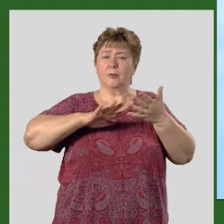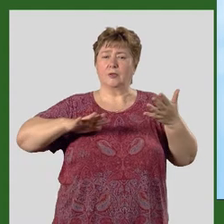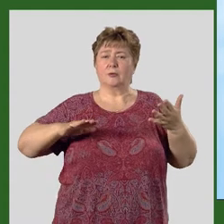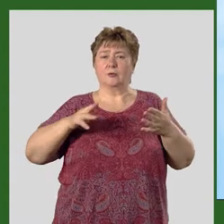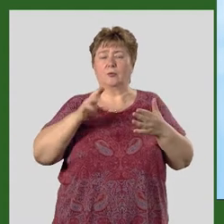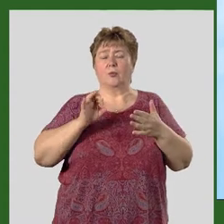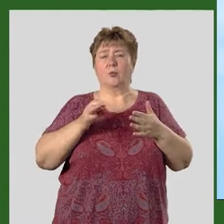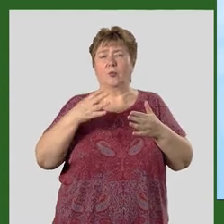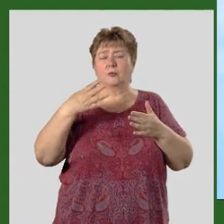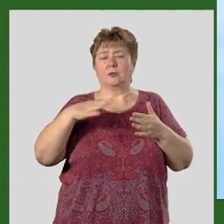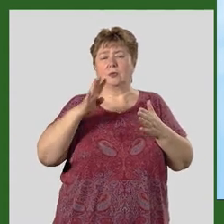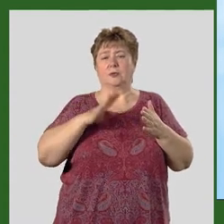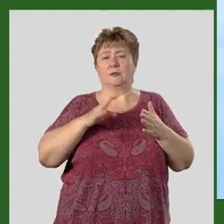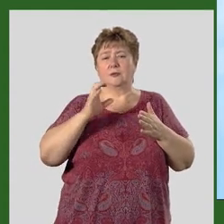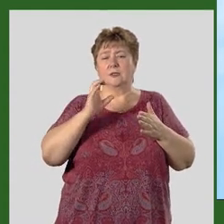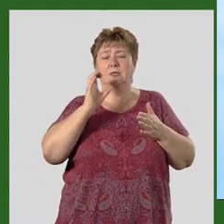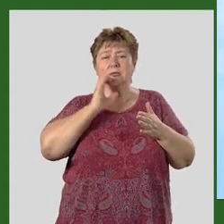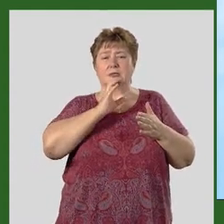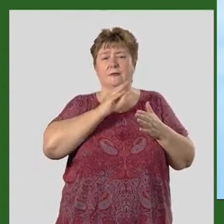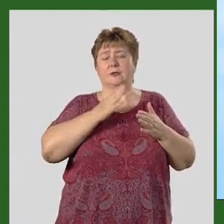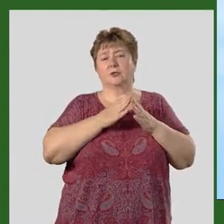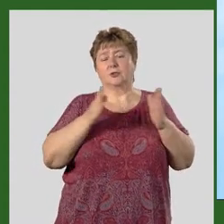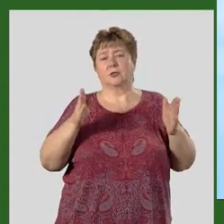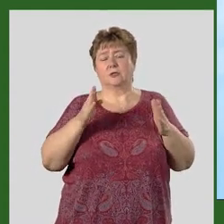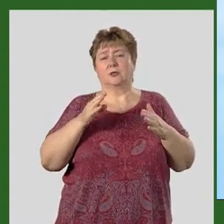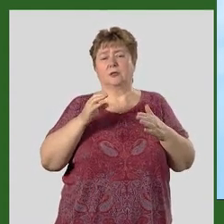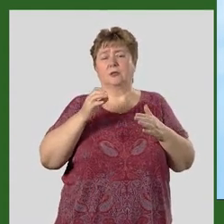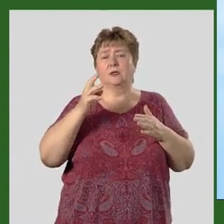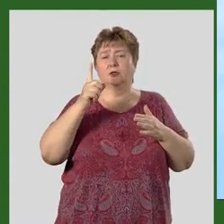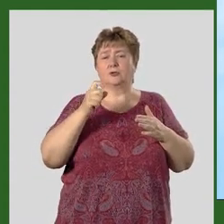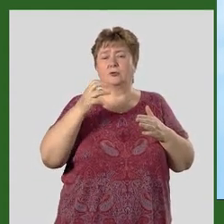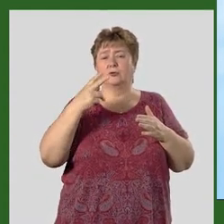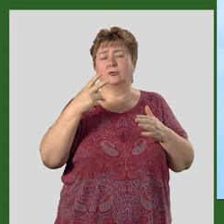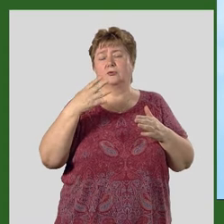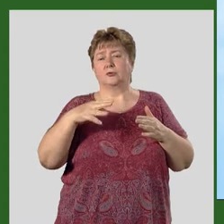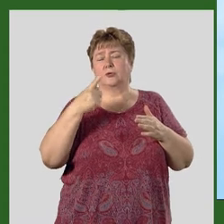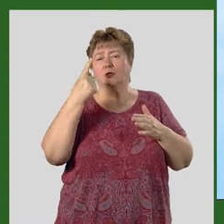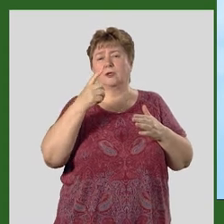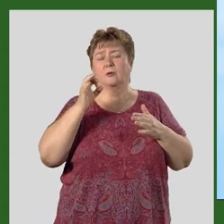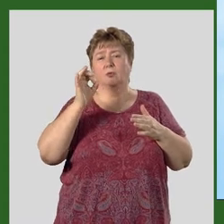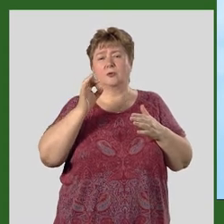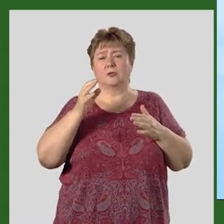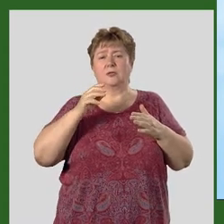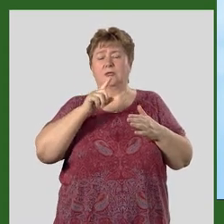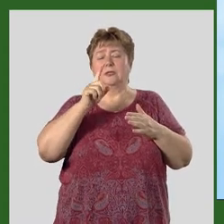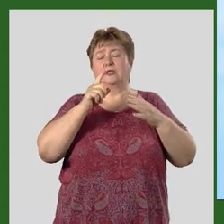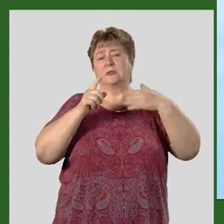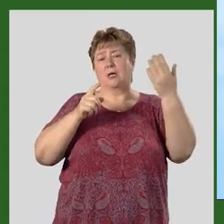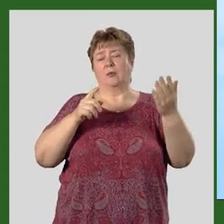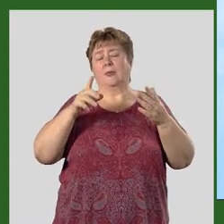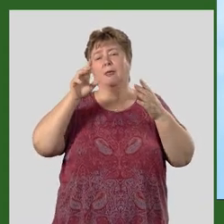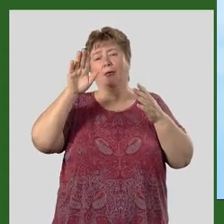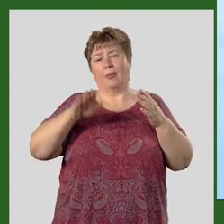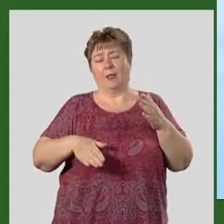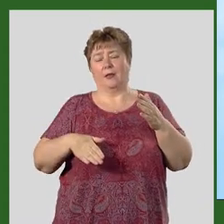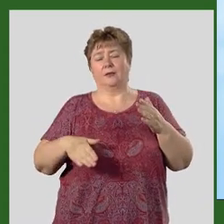по 49 градусам северной широты и 141 градусу западной долготы.